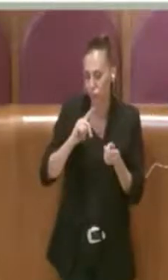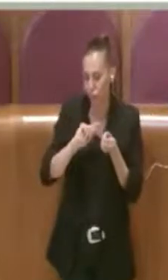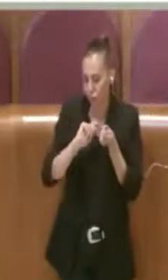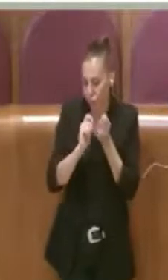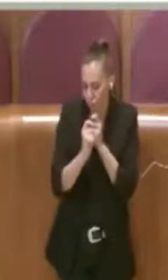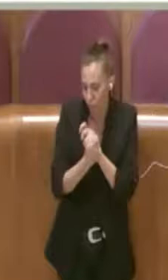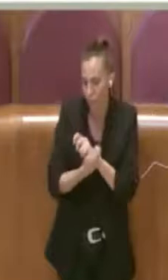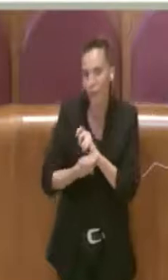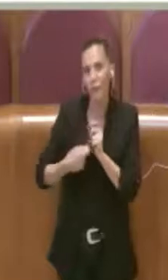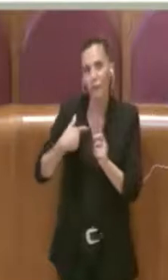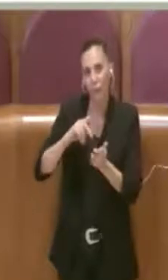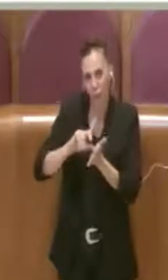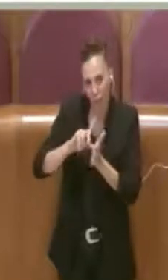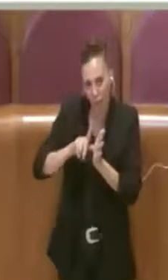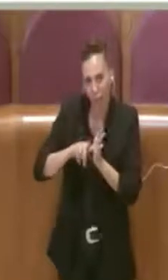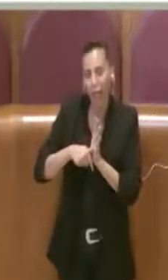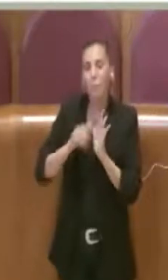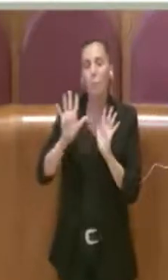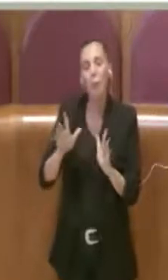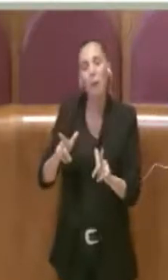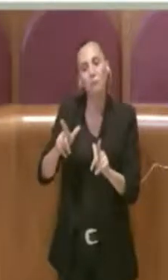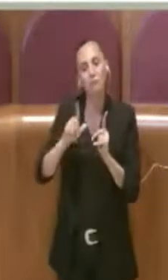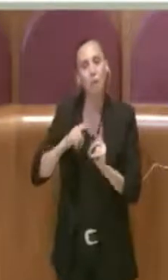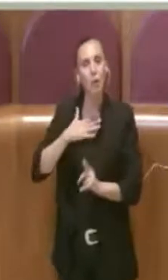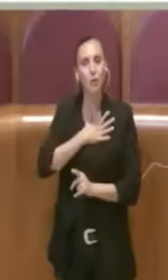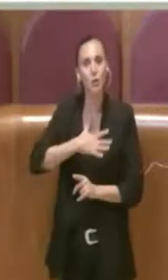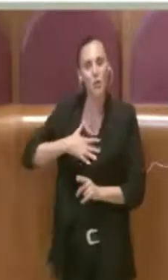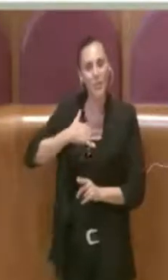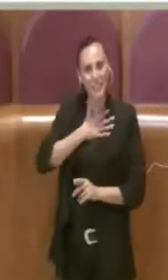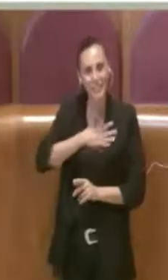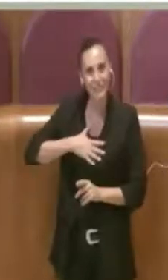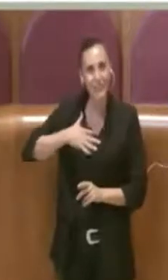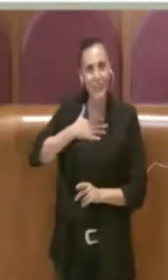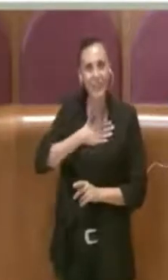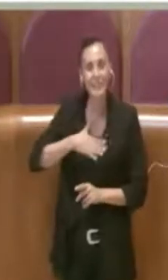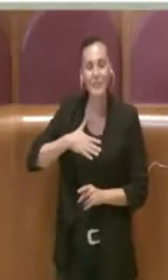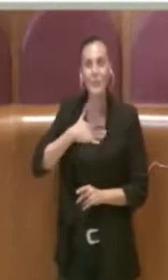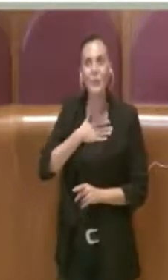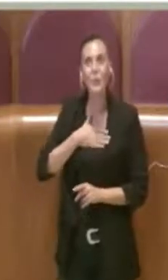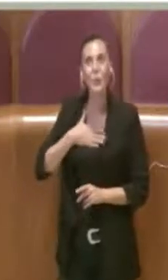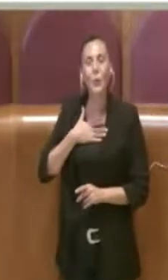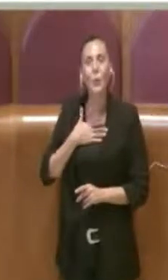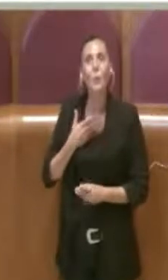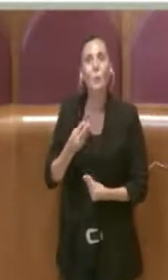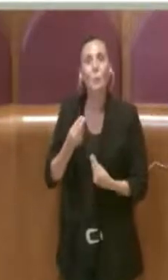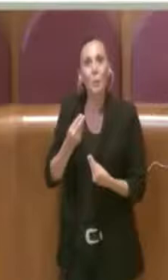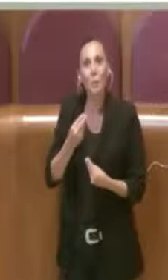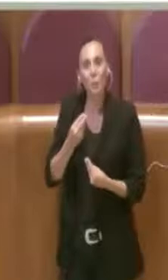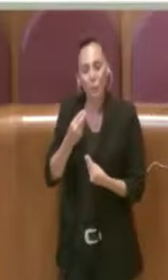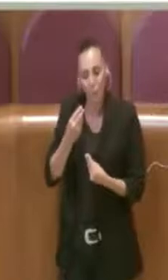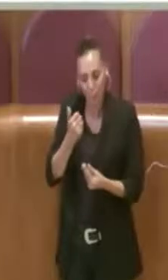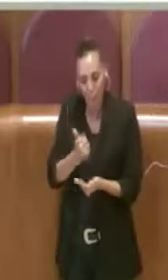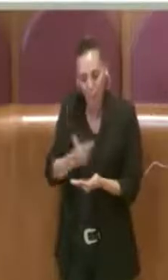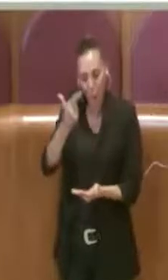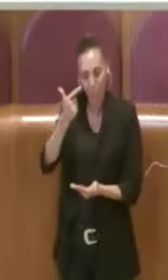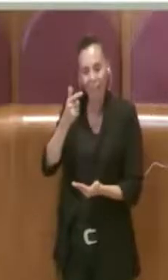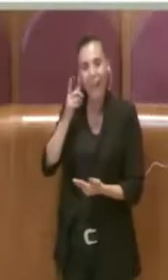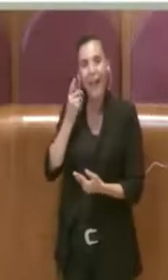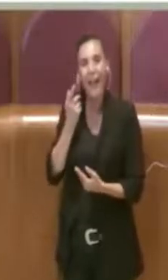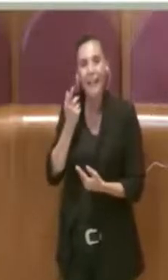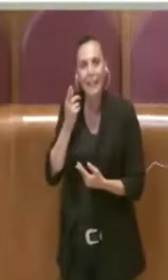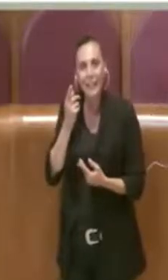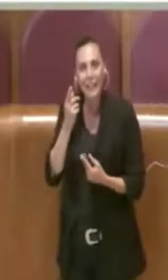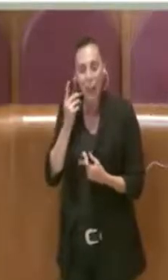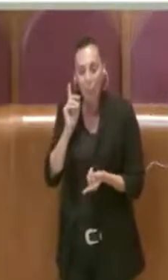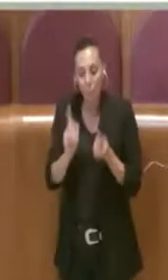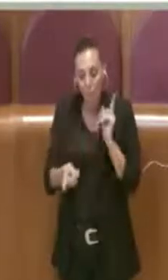di lavoro, però insomma siamo soddisfatti perché l'importante è che la politica, ecco, in